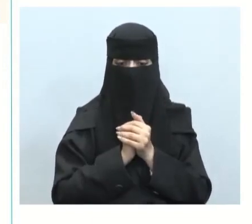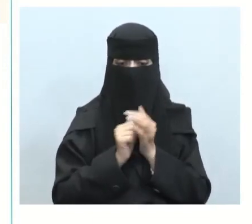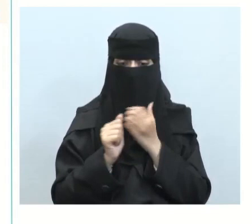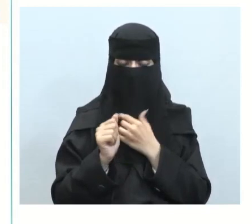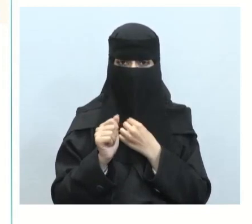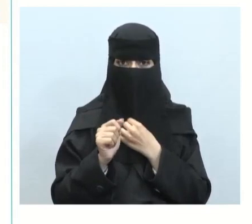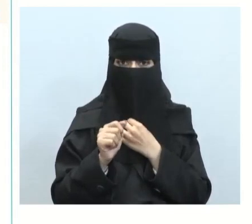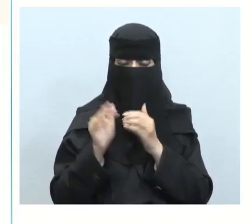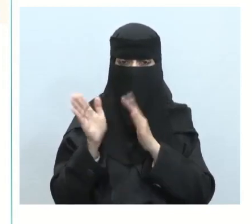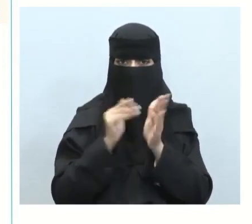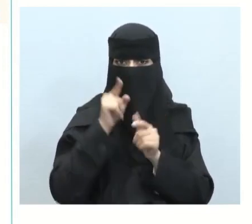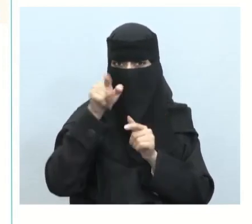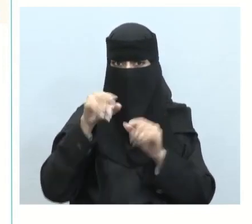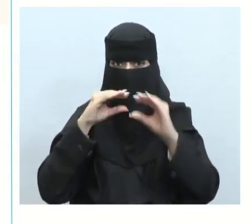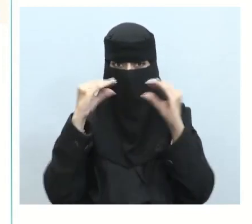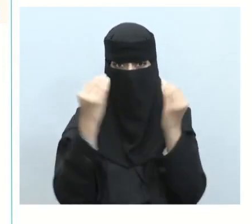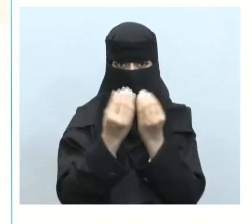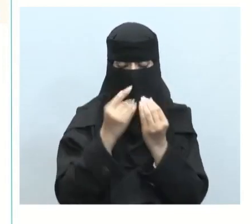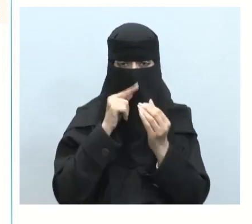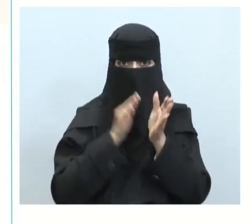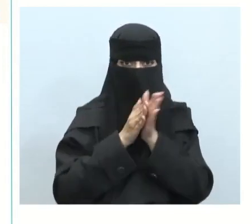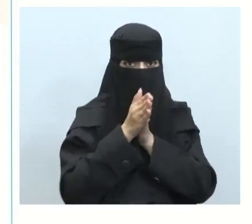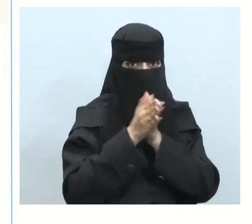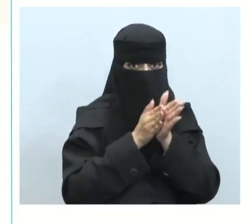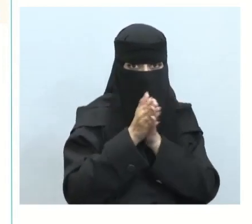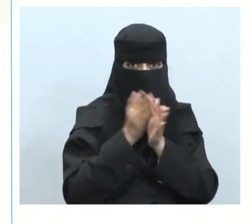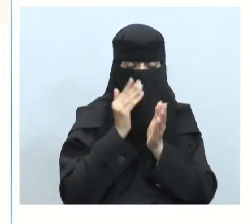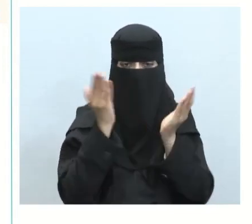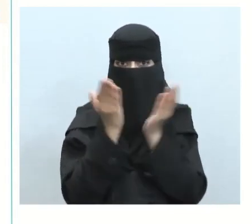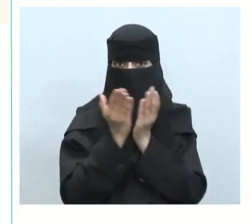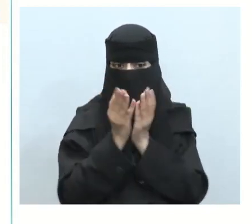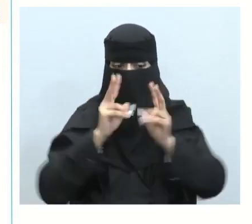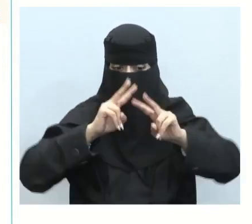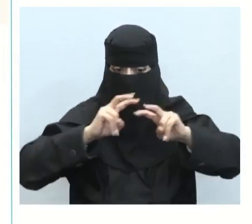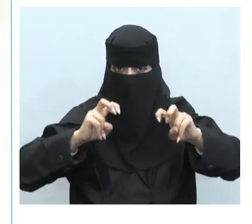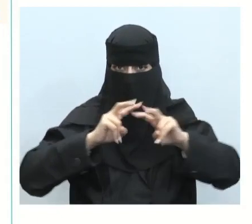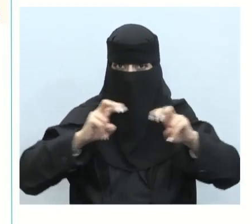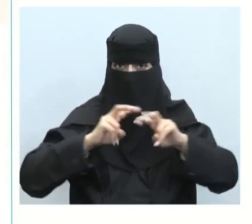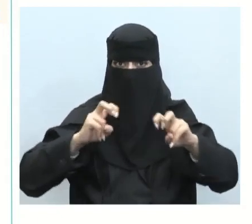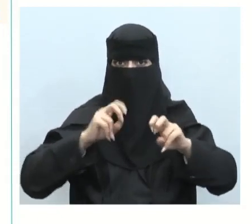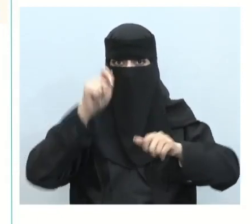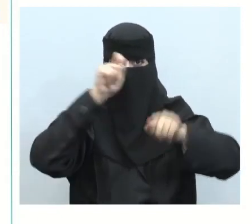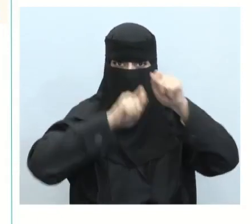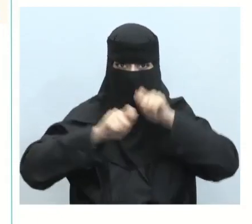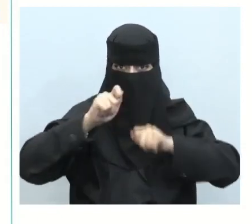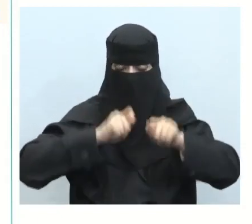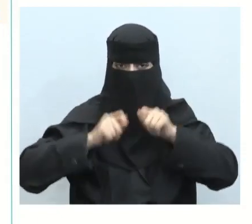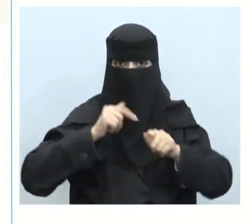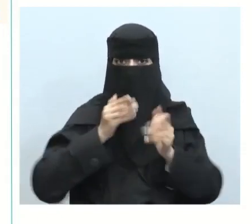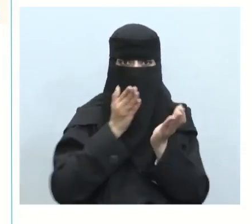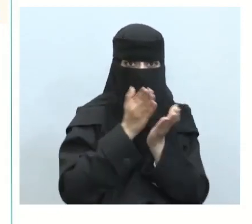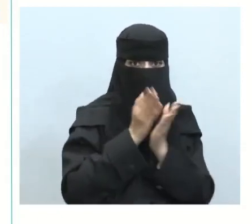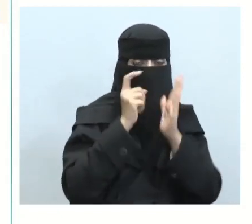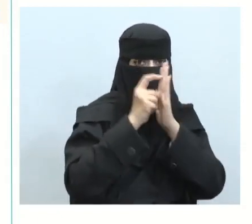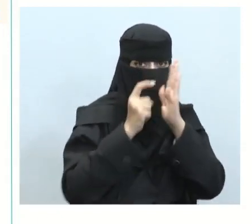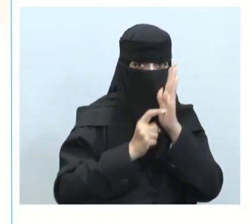الاداره الكلاسيكيه تهتم بدراسه اذا بالدراسه بحث علمي العمليات بطريقه تنظيم